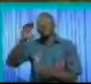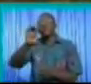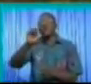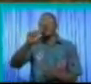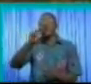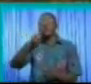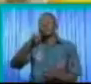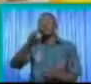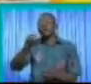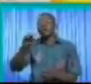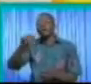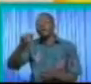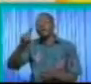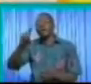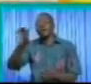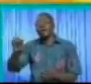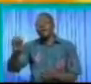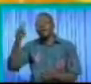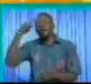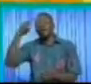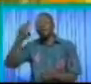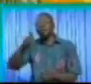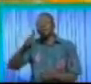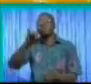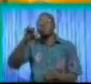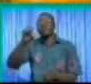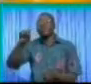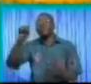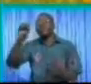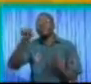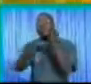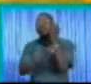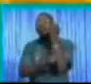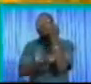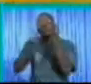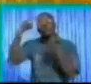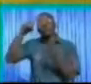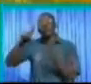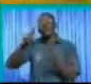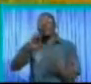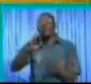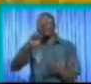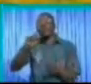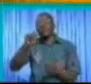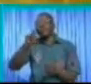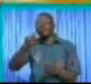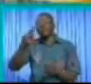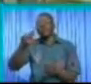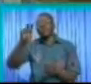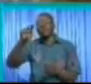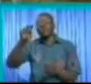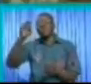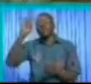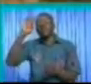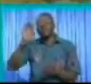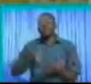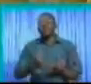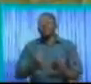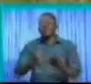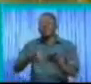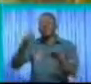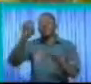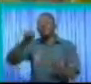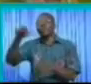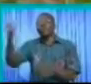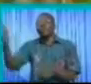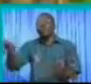de Karfilga, les pics de Sendou, les dômes de Fabedougou, les termitières à perte de vue de Tiekoura